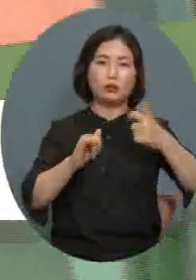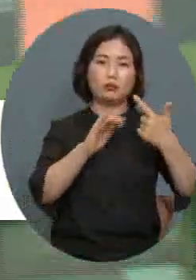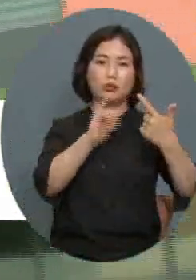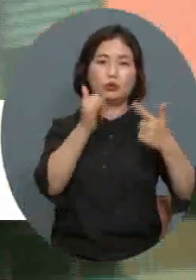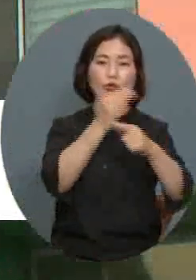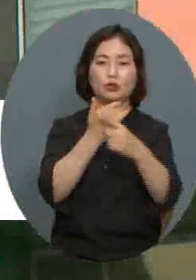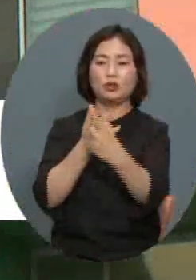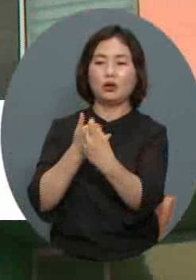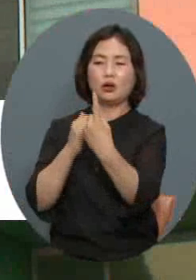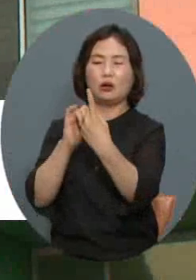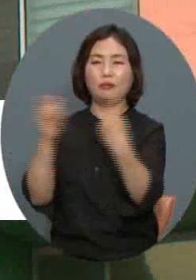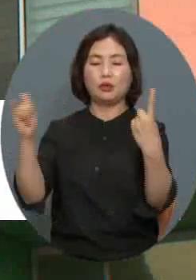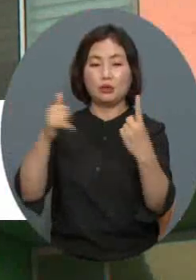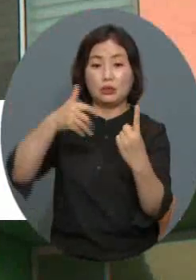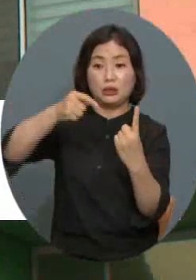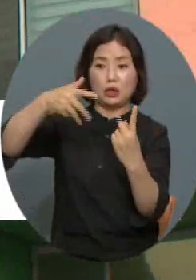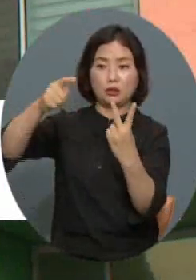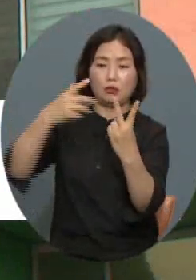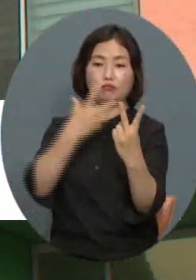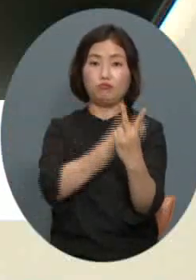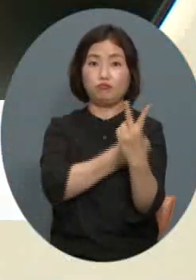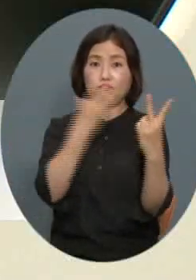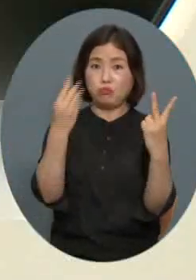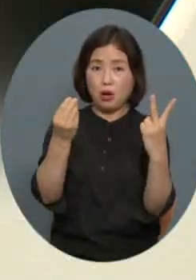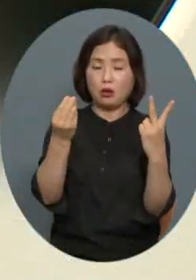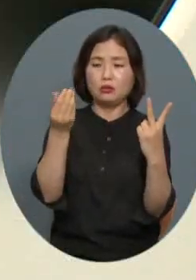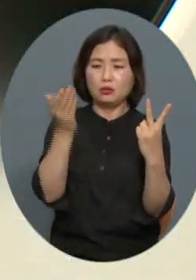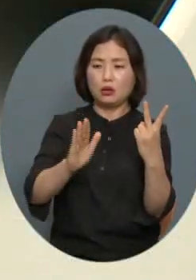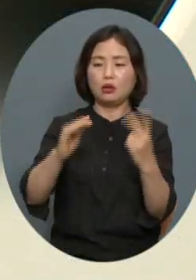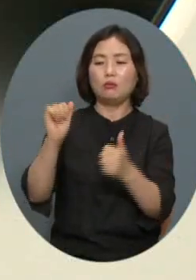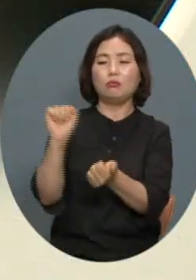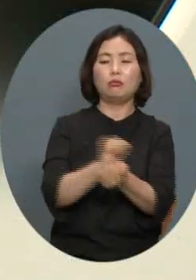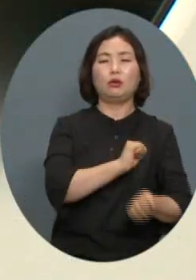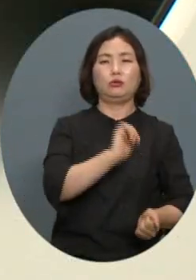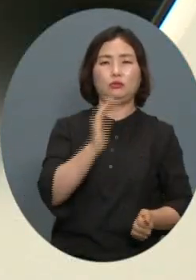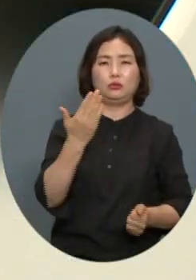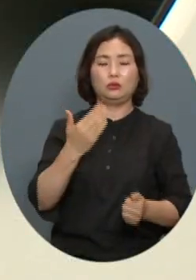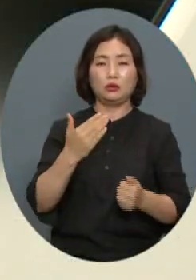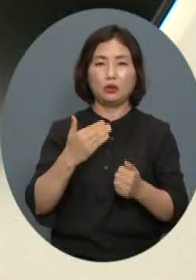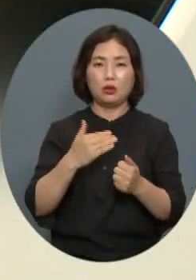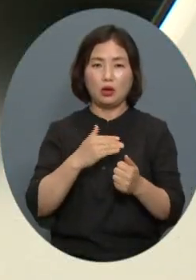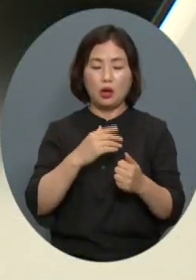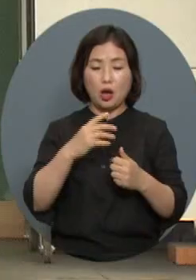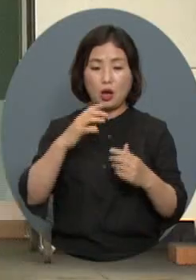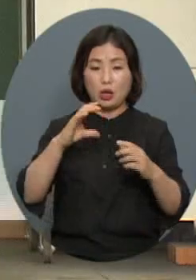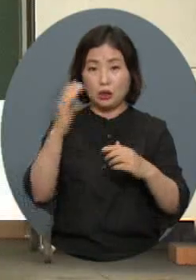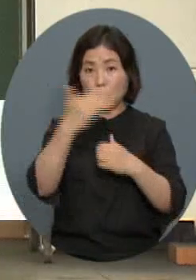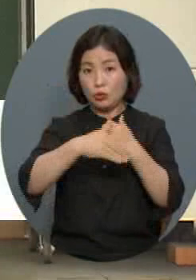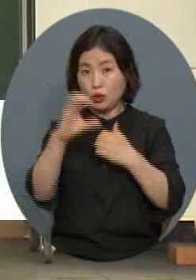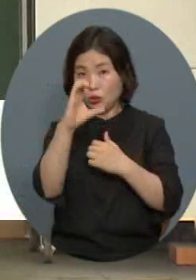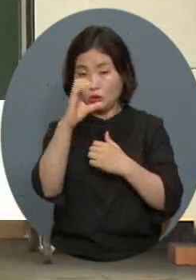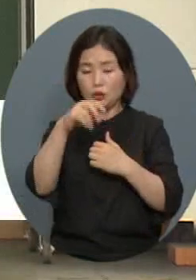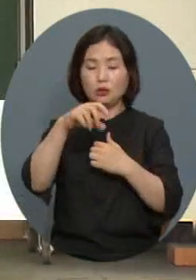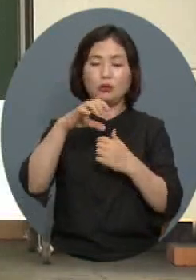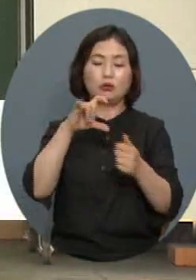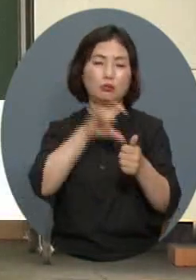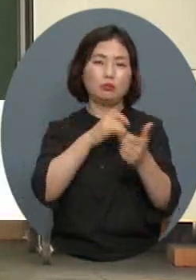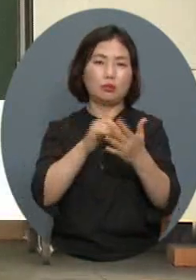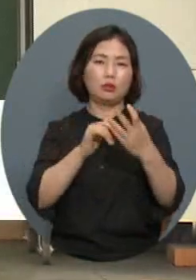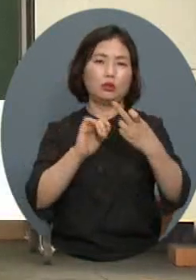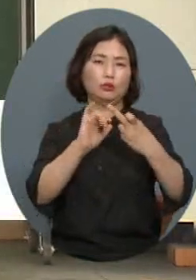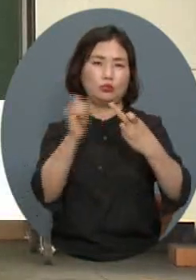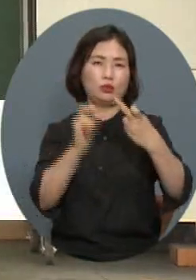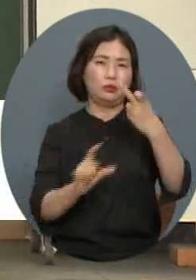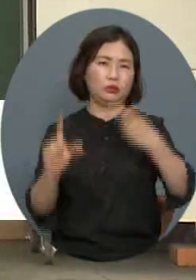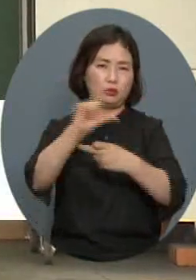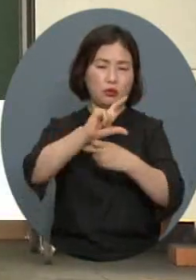중 11명이 2차 백신 접종을 완료한 돌파 감염입니다. 대구가 돌립대병원에서도 확진자 12명이 더